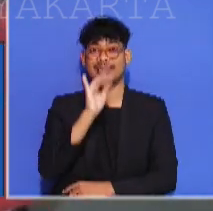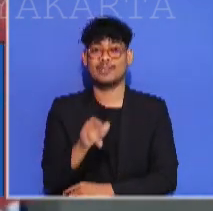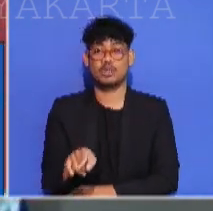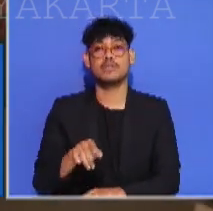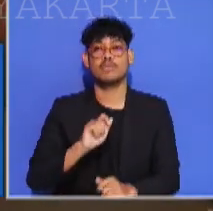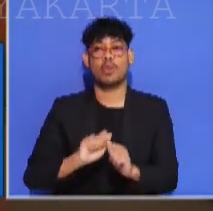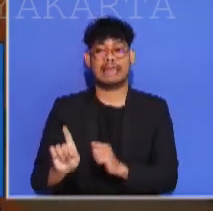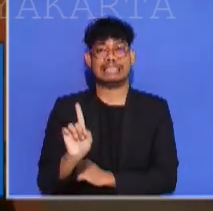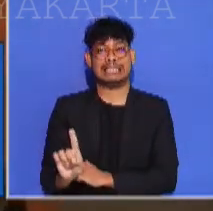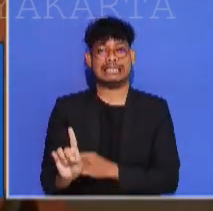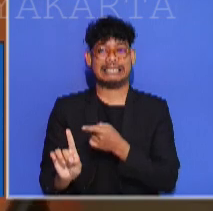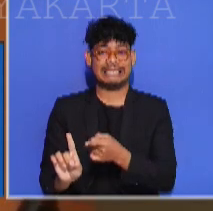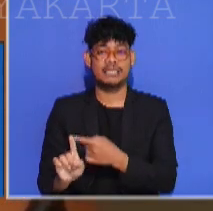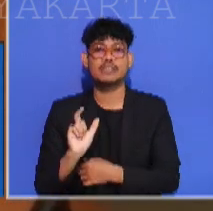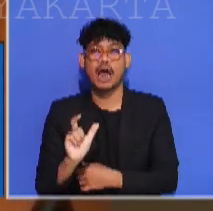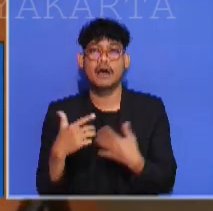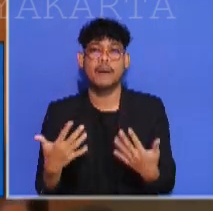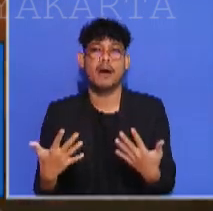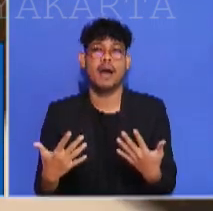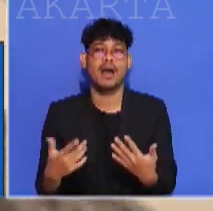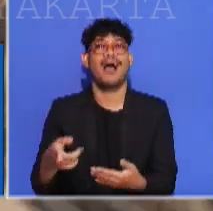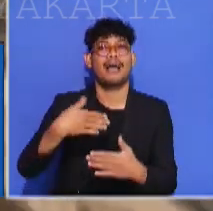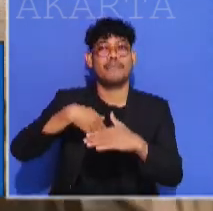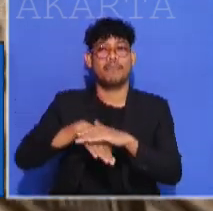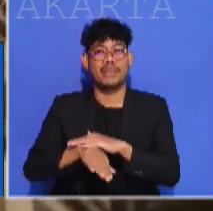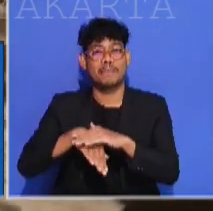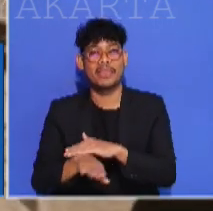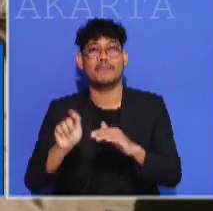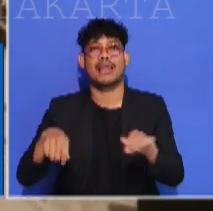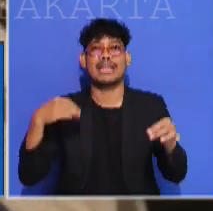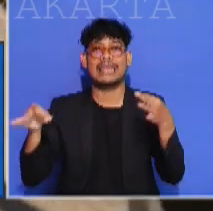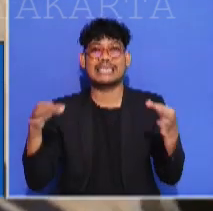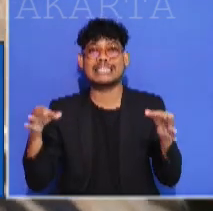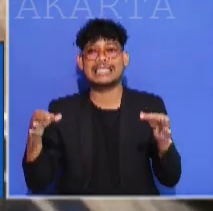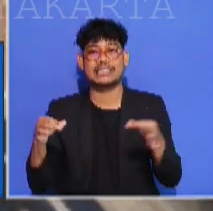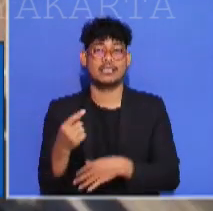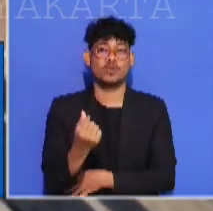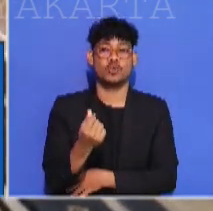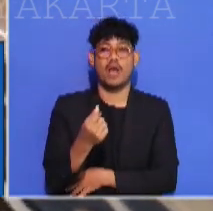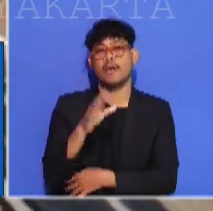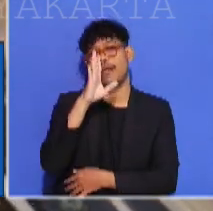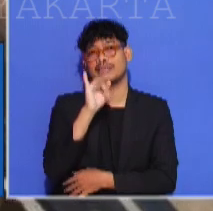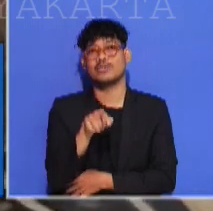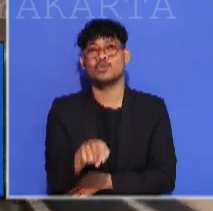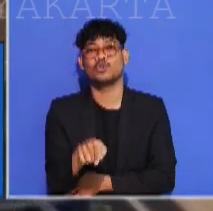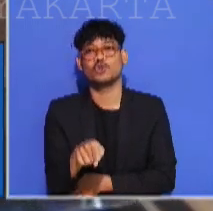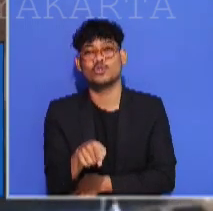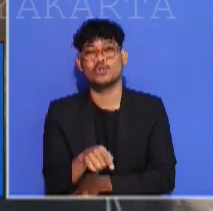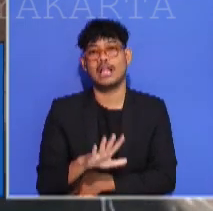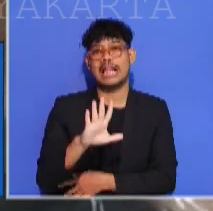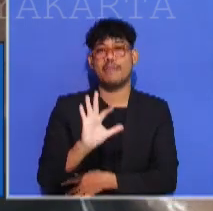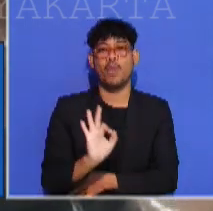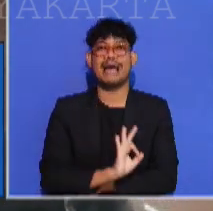oleh pelaku dengan cara mencetak kertas dengan menggunakan printer. Uang palsu yang dicetak adalah uang palsu pecahan 50